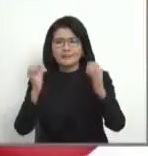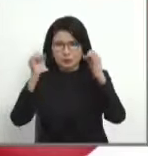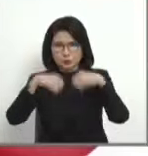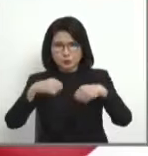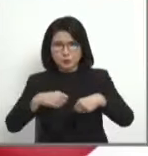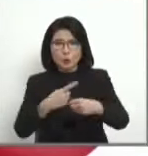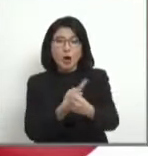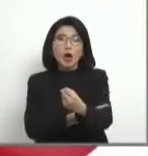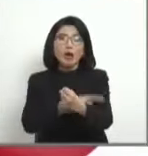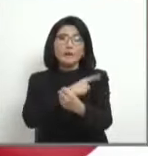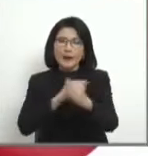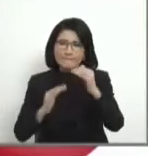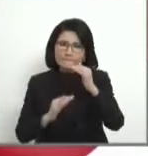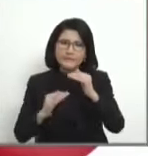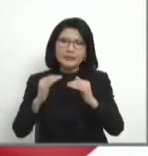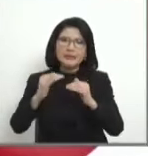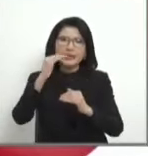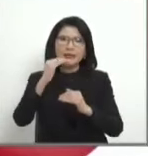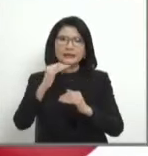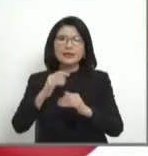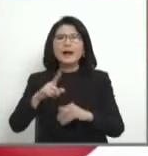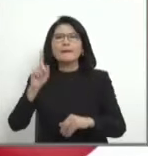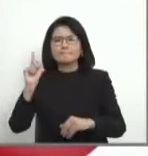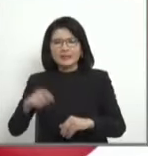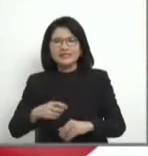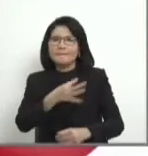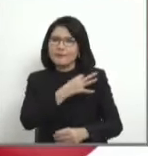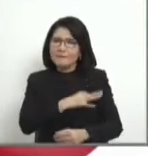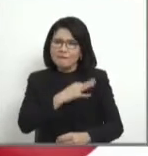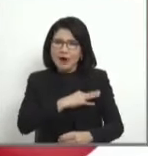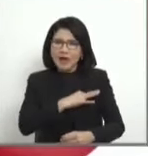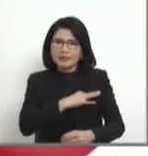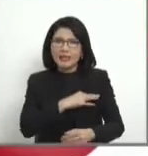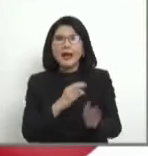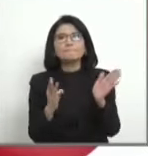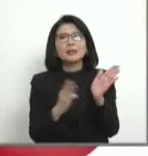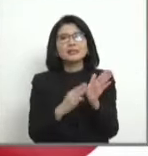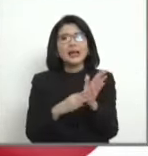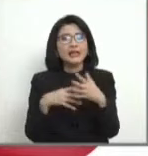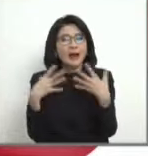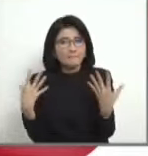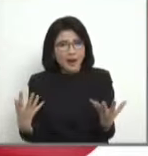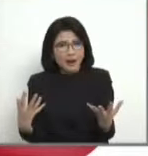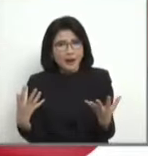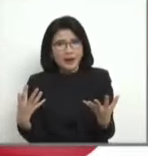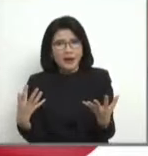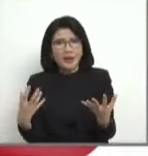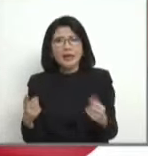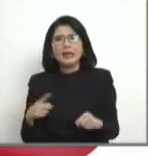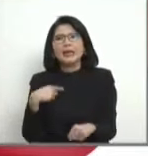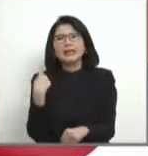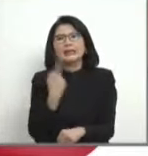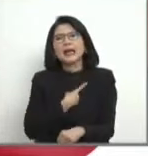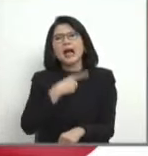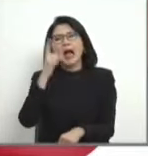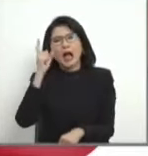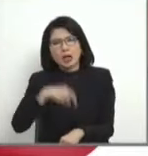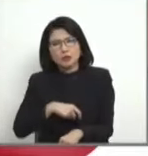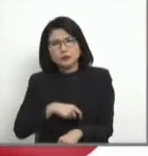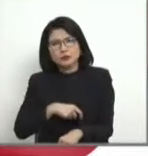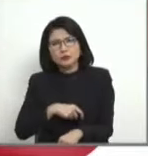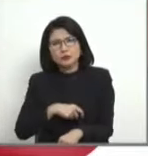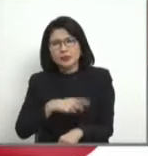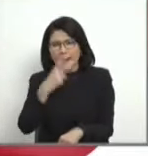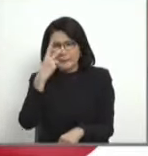kompetensi yang meningkat bagaimanapun juga akan bermanfaat. Nah, isunya adalah kita harus melihat apa